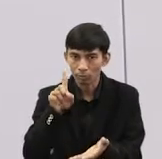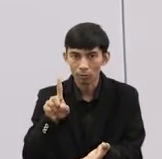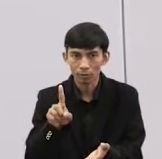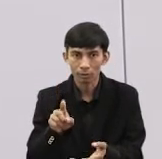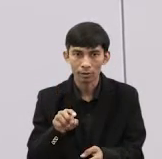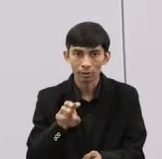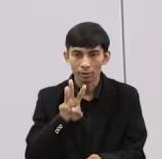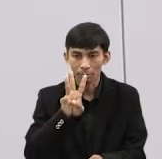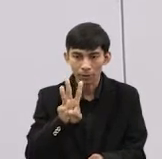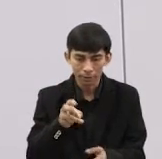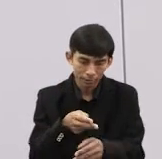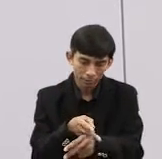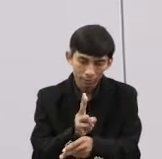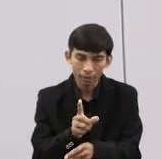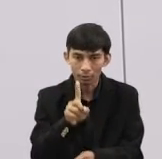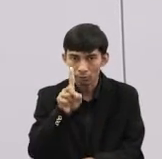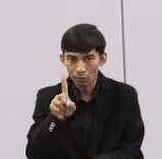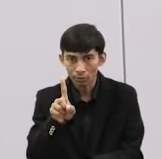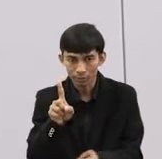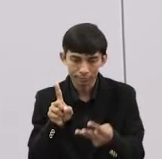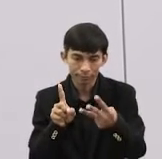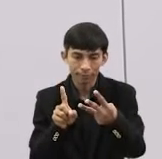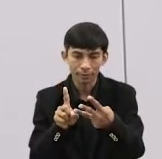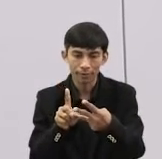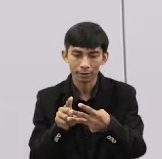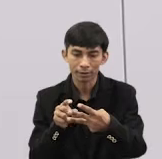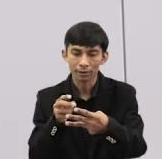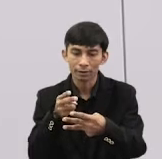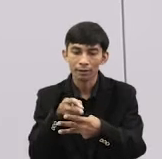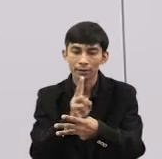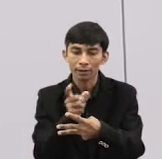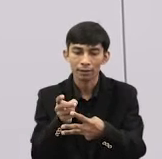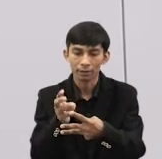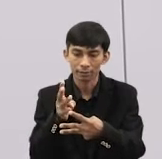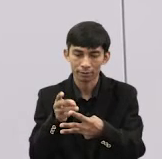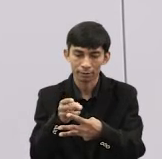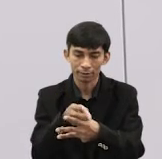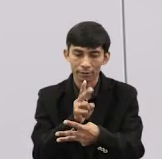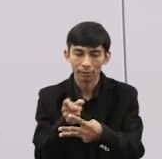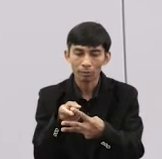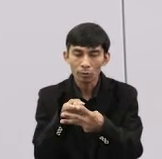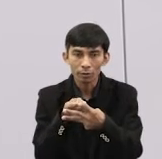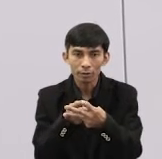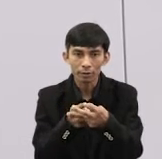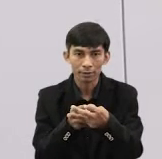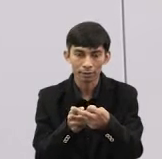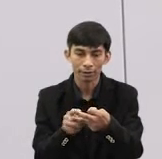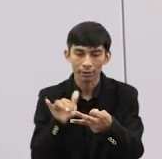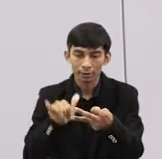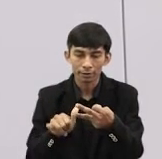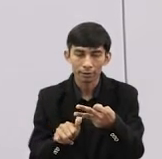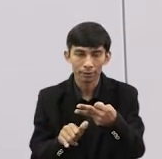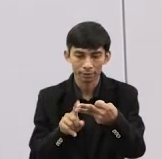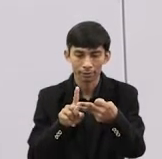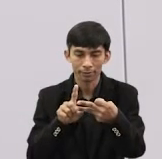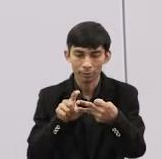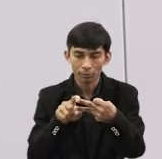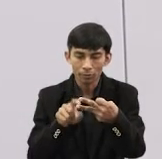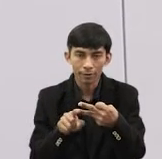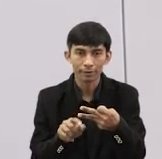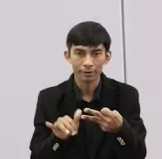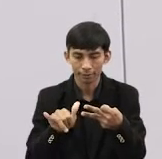ở mùi nè bay chơi ở mùi chẳng sao mà ăn con chẳng cứ nửa sờ